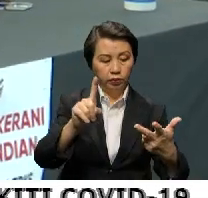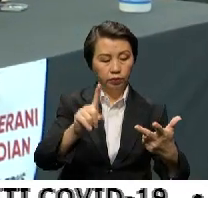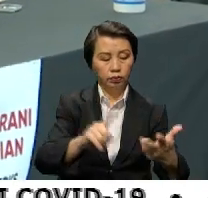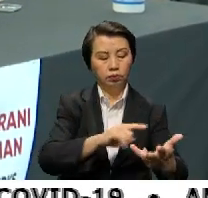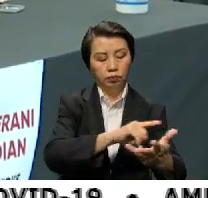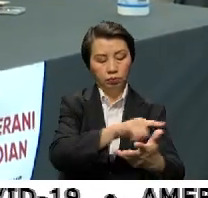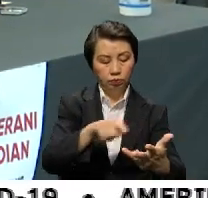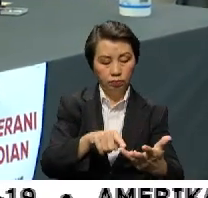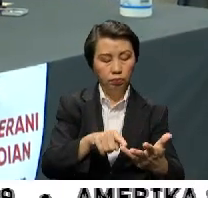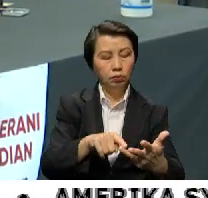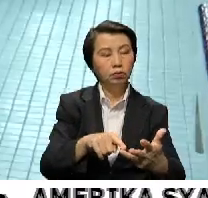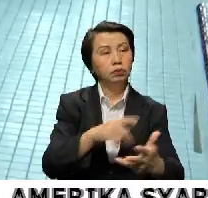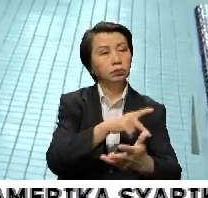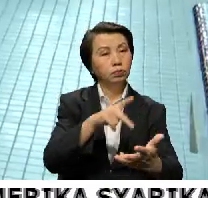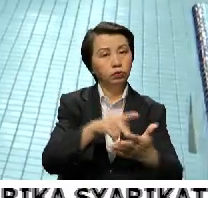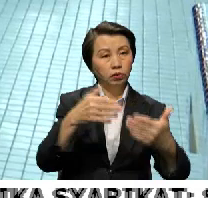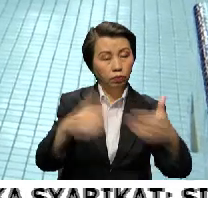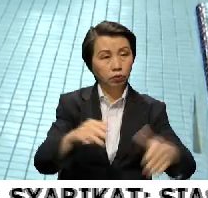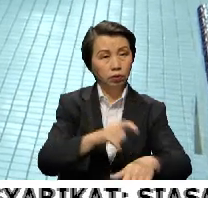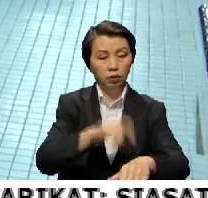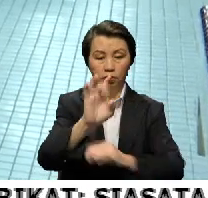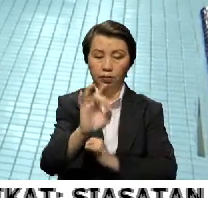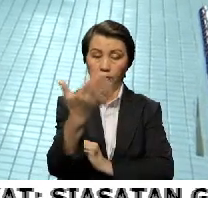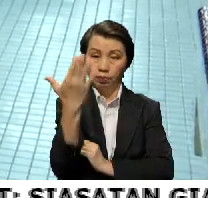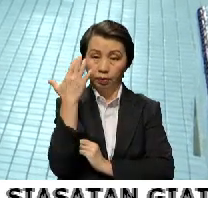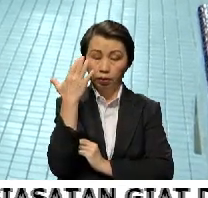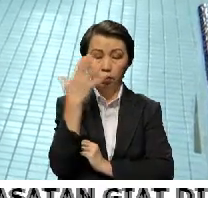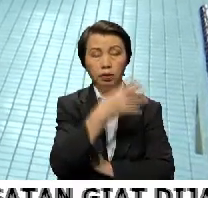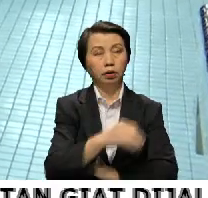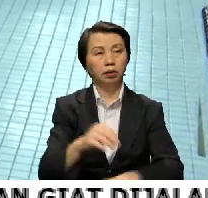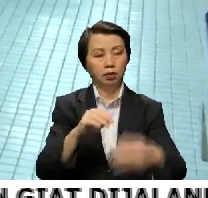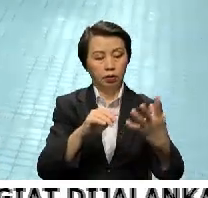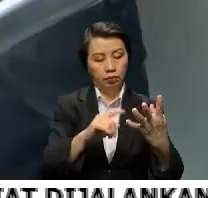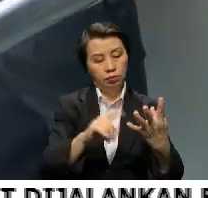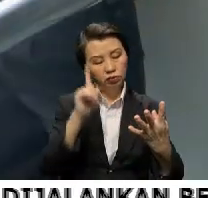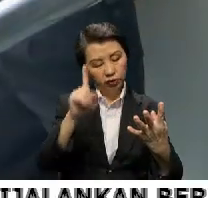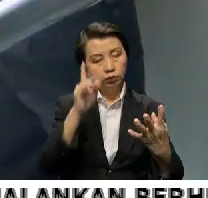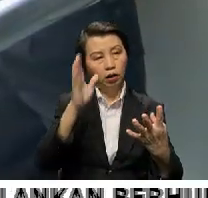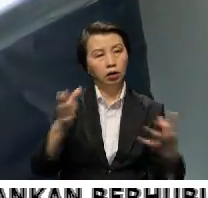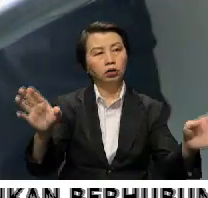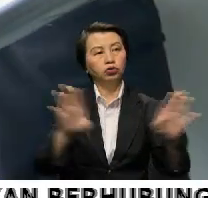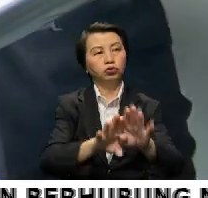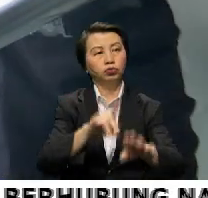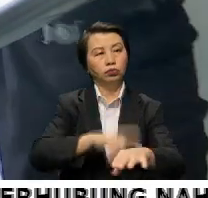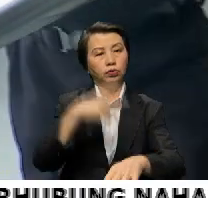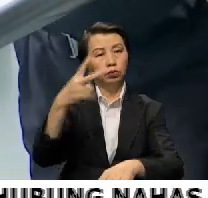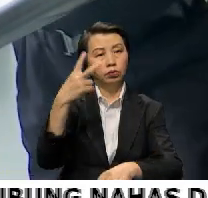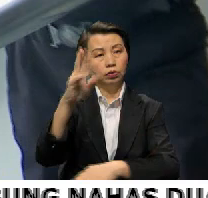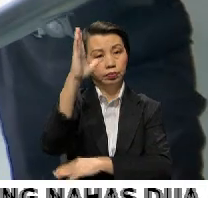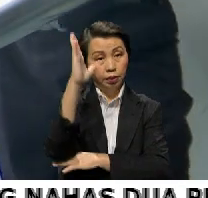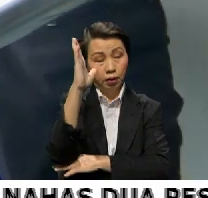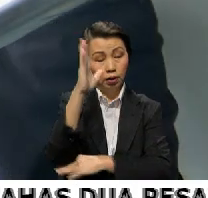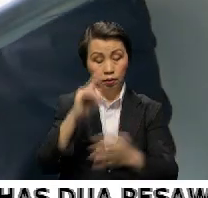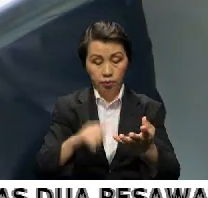keempat-empat pusat pengundian awal ini dibuka seawal pukul 8 pagi tadi, dan satu daripadanya akan ditutup pada pukul 12 tengah hari nanti,